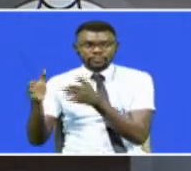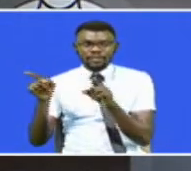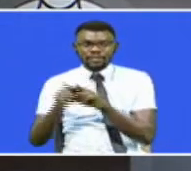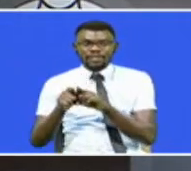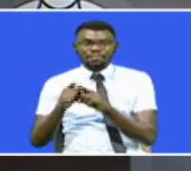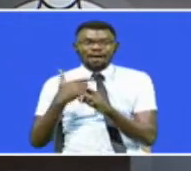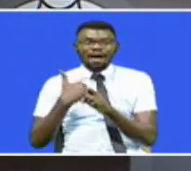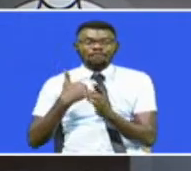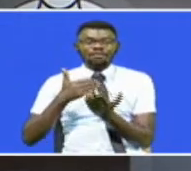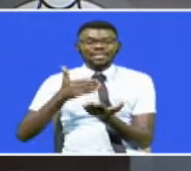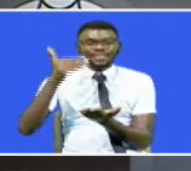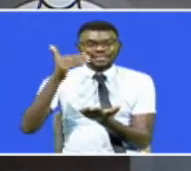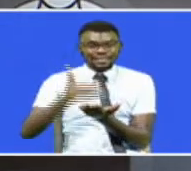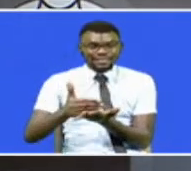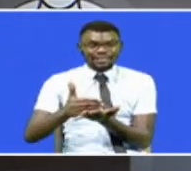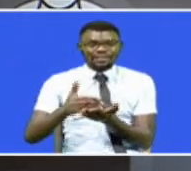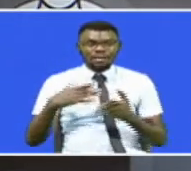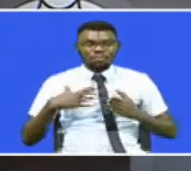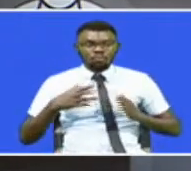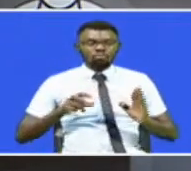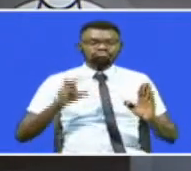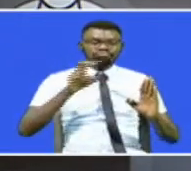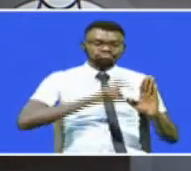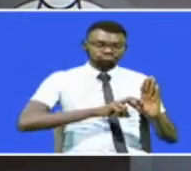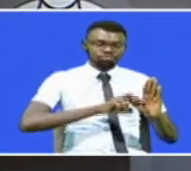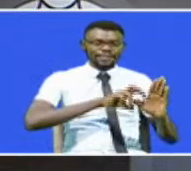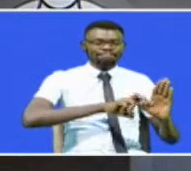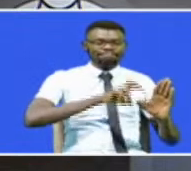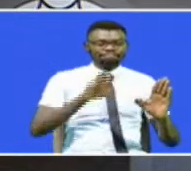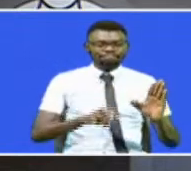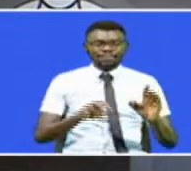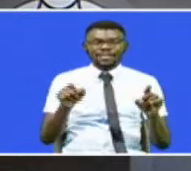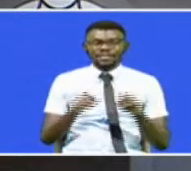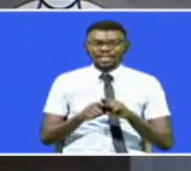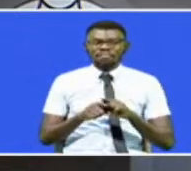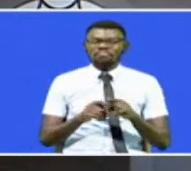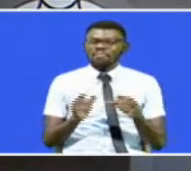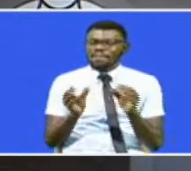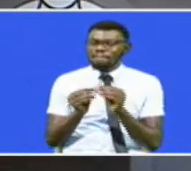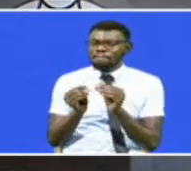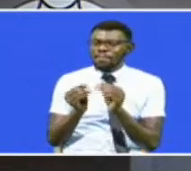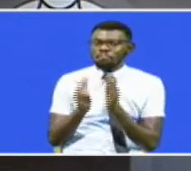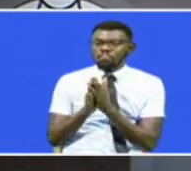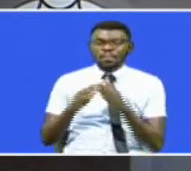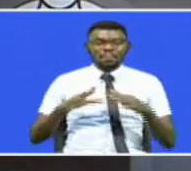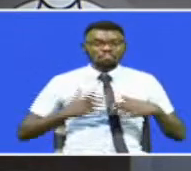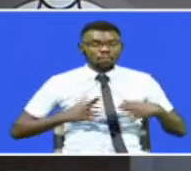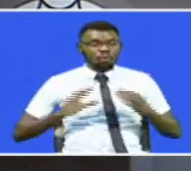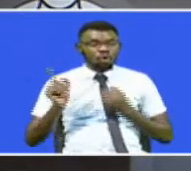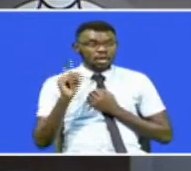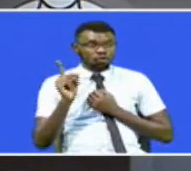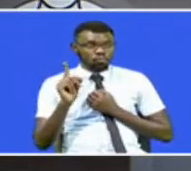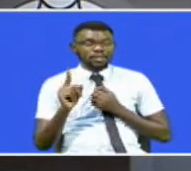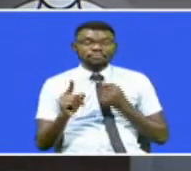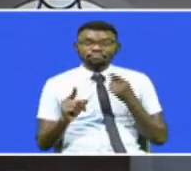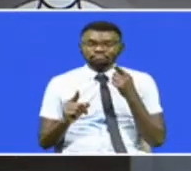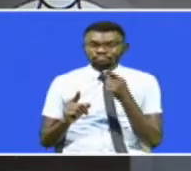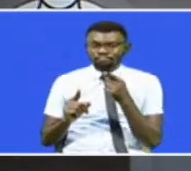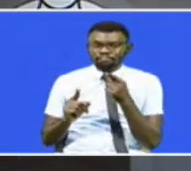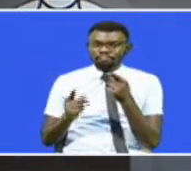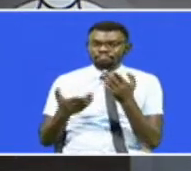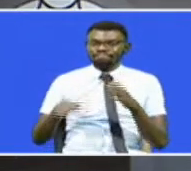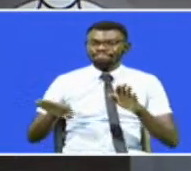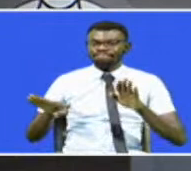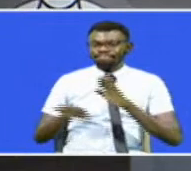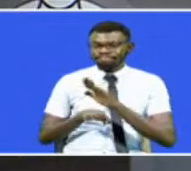na kuwashukisha abiria. Akizungumza baada ya kukutana na wafanyakazi jijini Nairobi, mgombea mwenza wa kiti cha